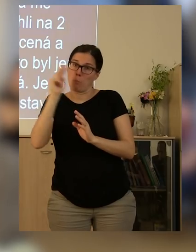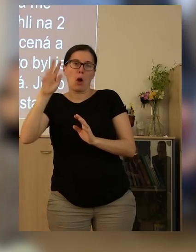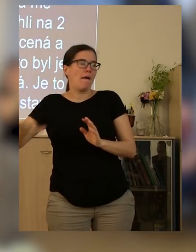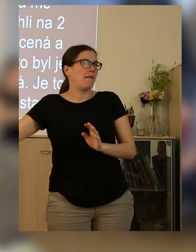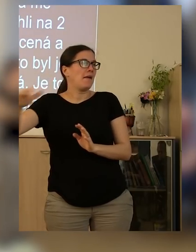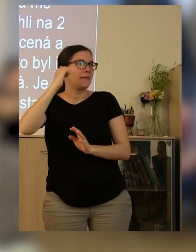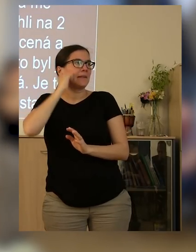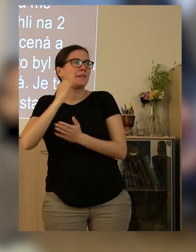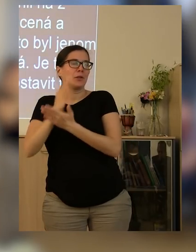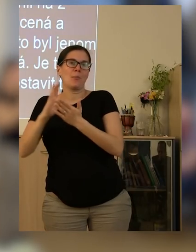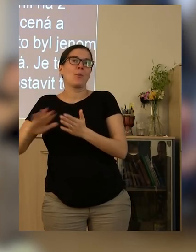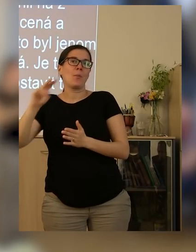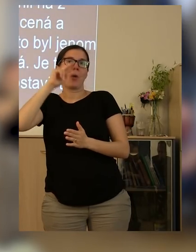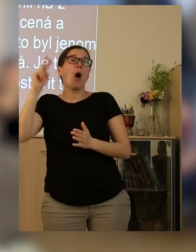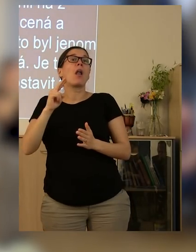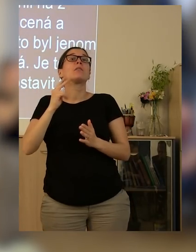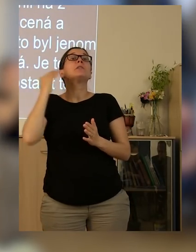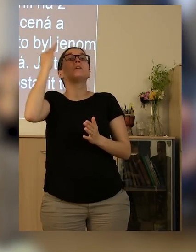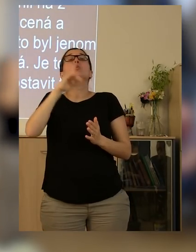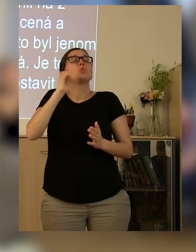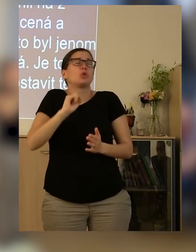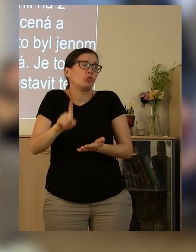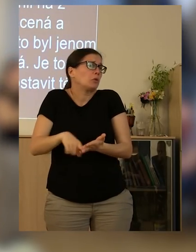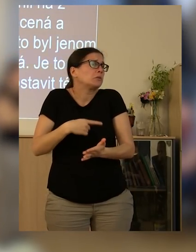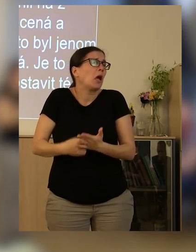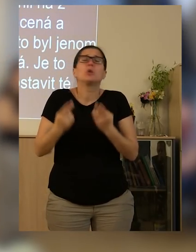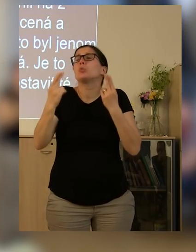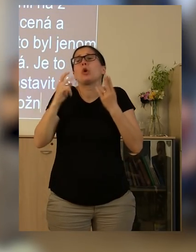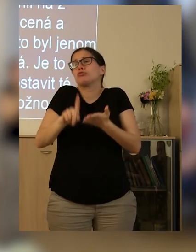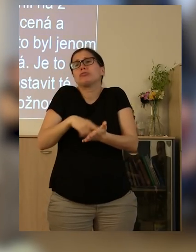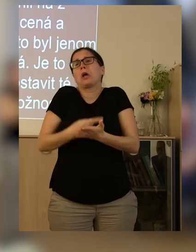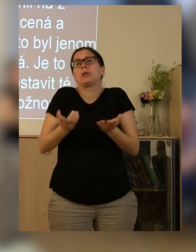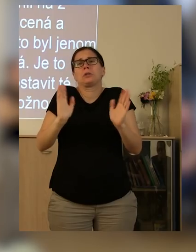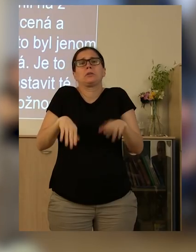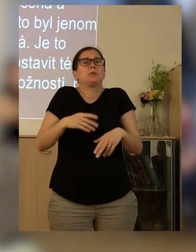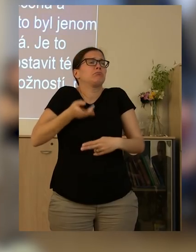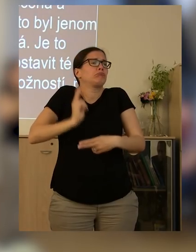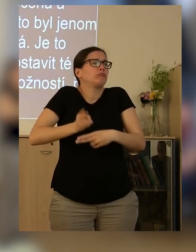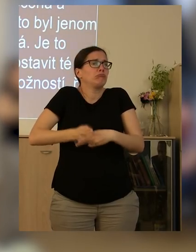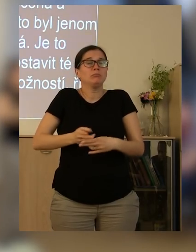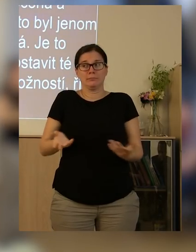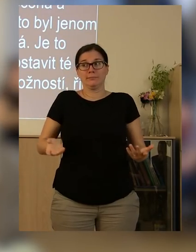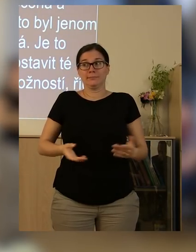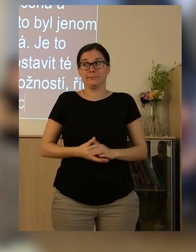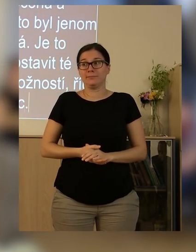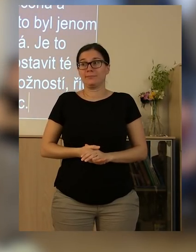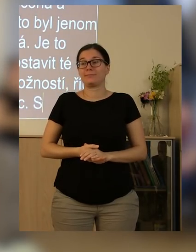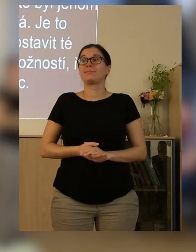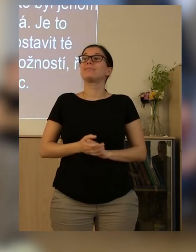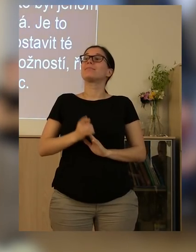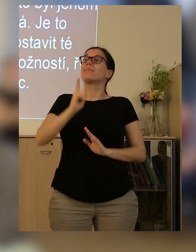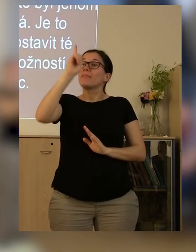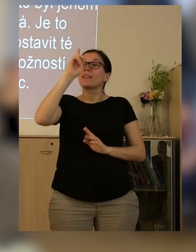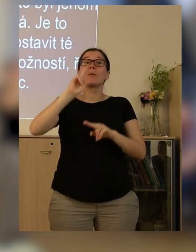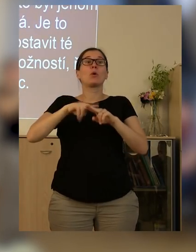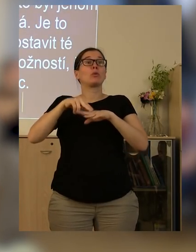této realitě. Je to jedna z možností říct, není to nic, není to nic. Samozřejmě do chvíle, než